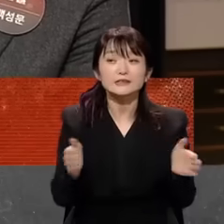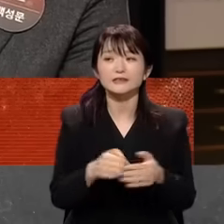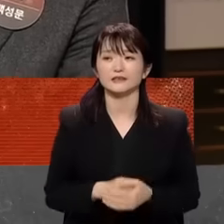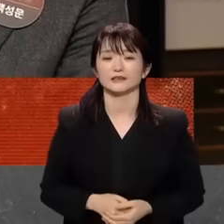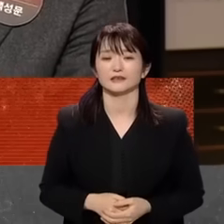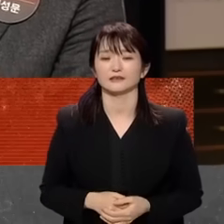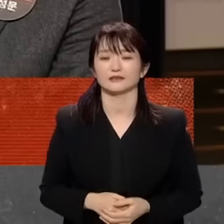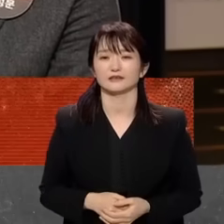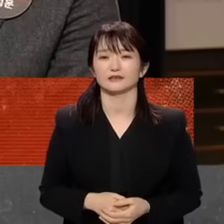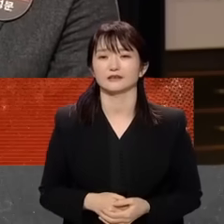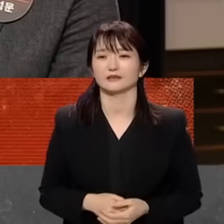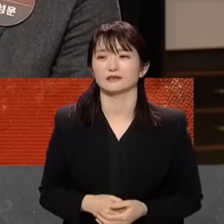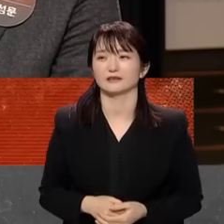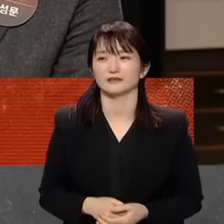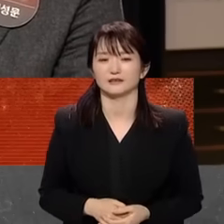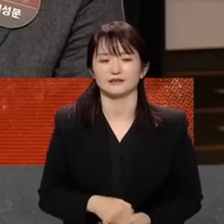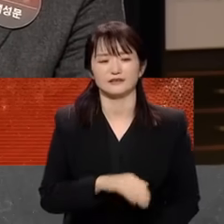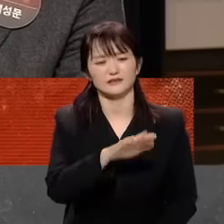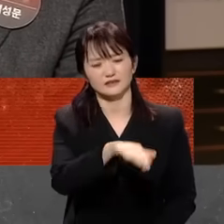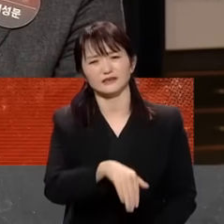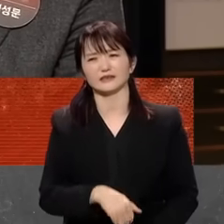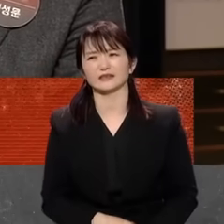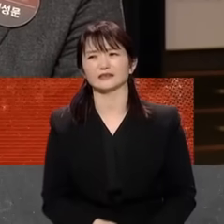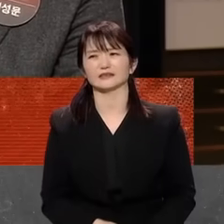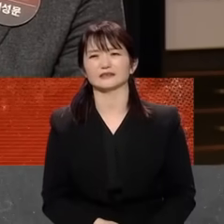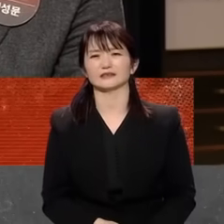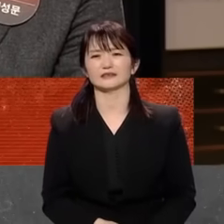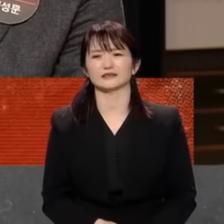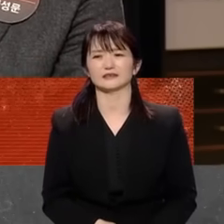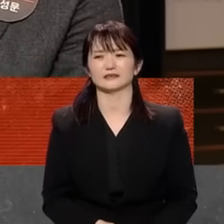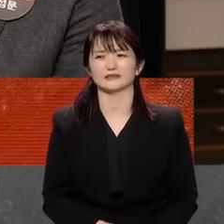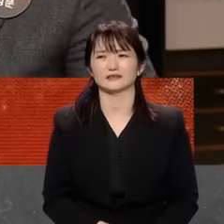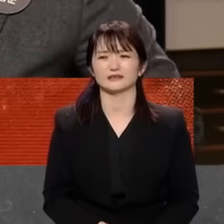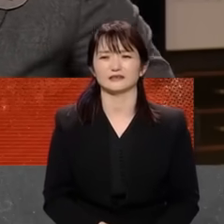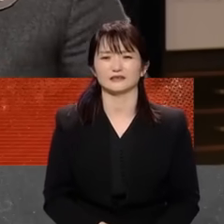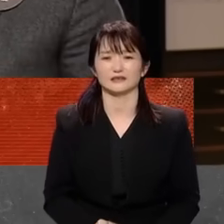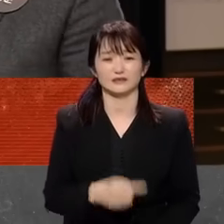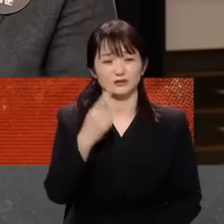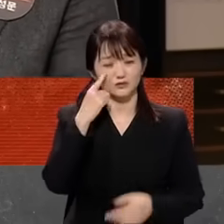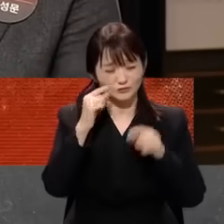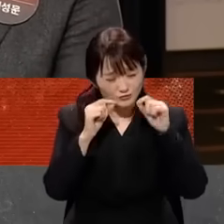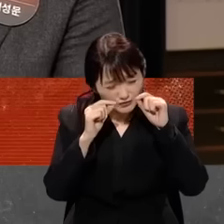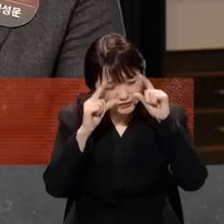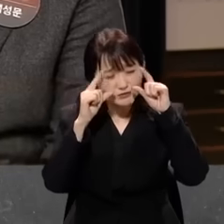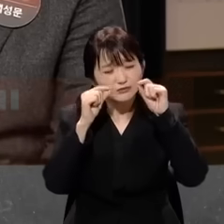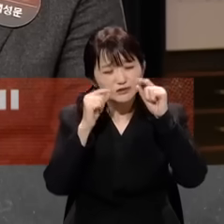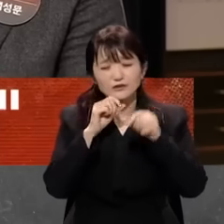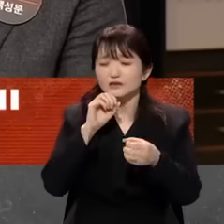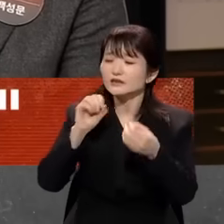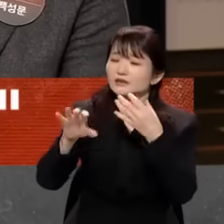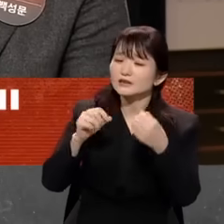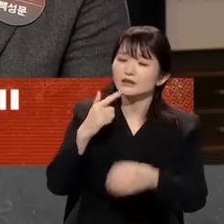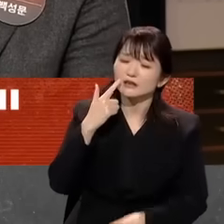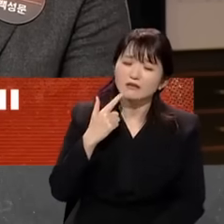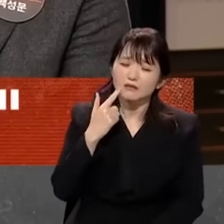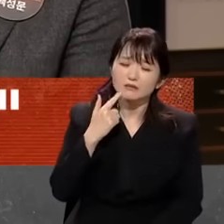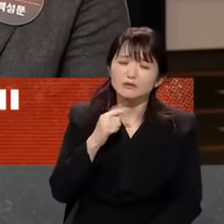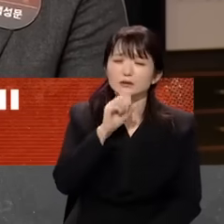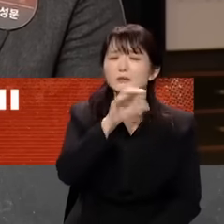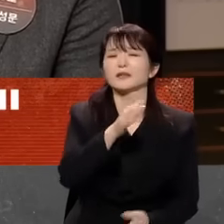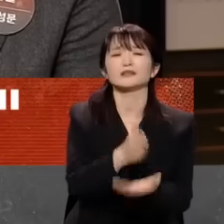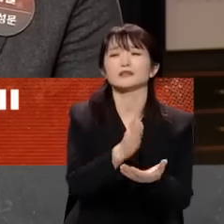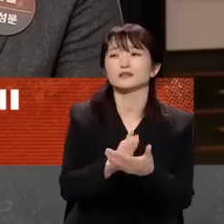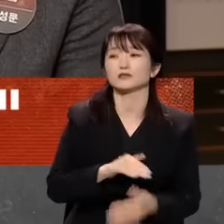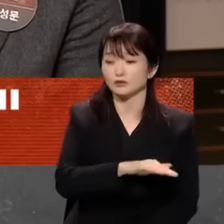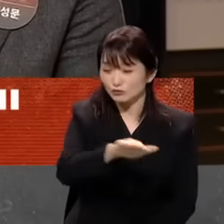야 그리고 야 우리 성장기 좀 그만하자 아 내 짜 야 눈만 뜨면 그 왜 부럽다 부럽다 그 언제까지 그럴 거냐 야